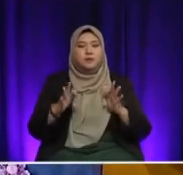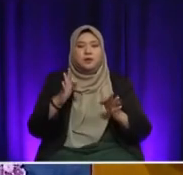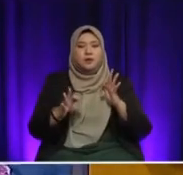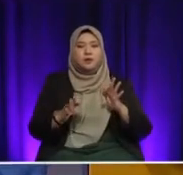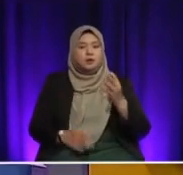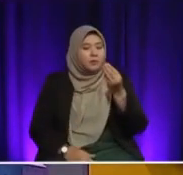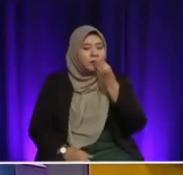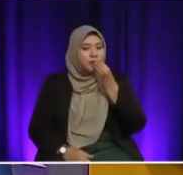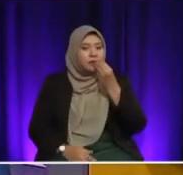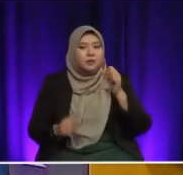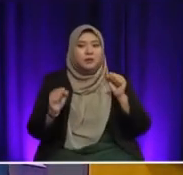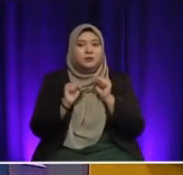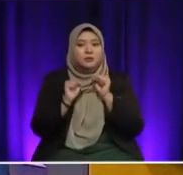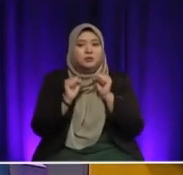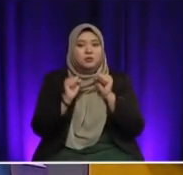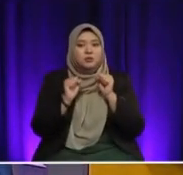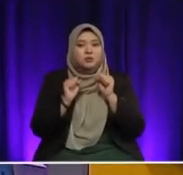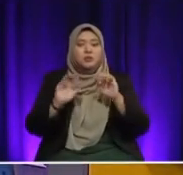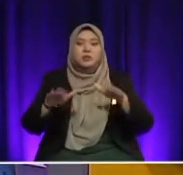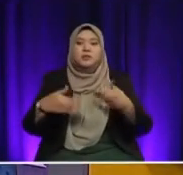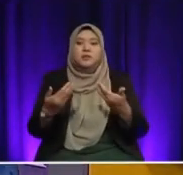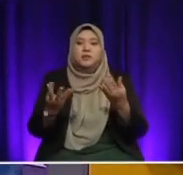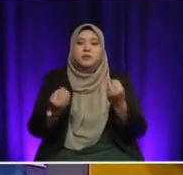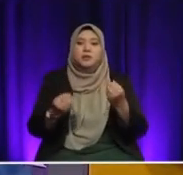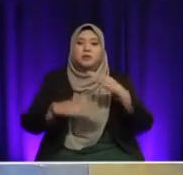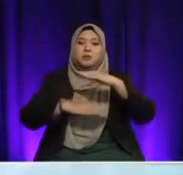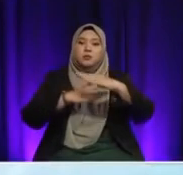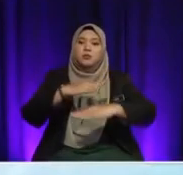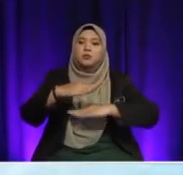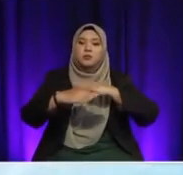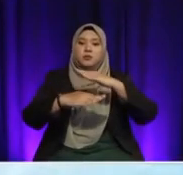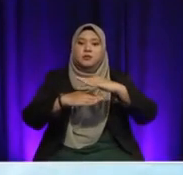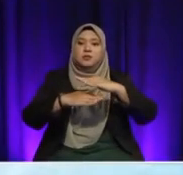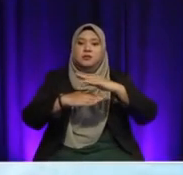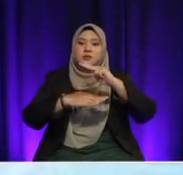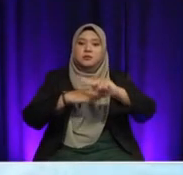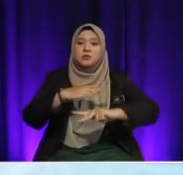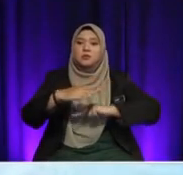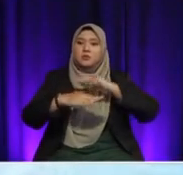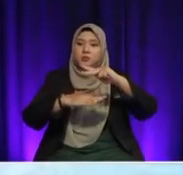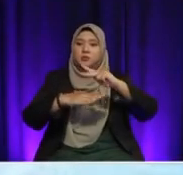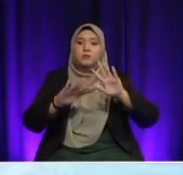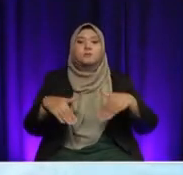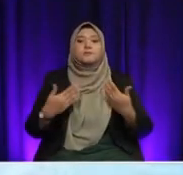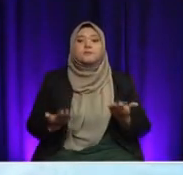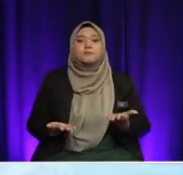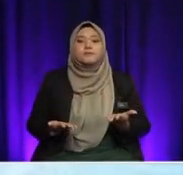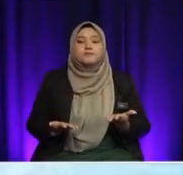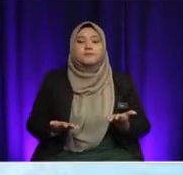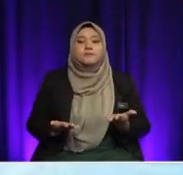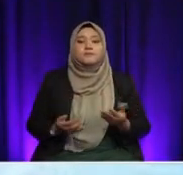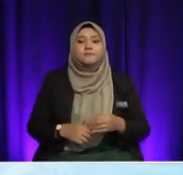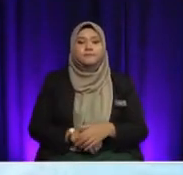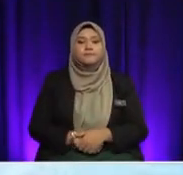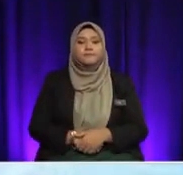paling sesuai adalah HDPE ataupun LDPE. Macam mana nak tahu HDPE, LDPE ni? Kalau kita tengoklah plastik nugget kita tu kan, dia